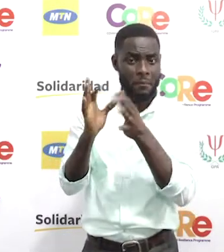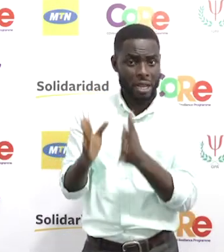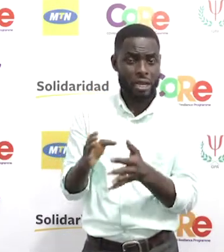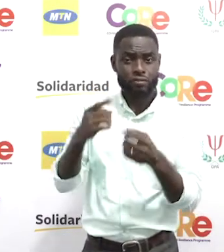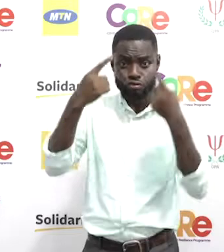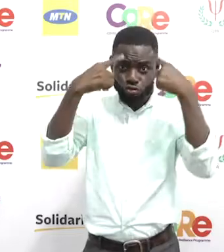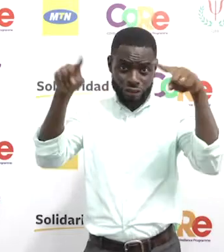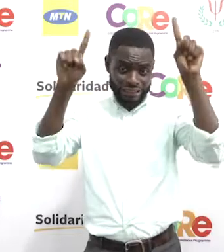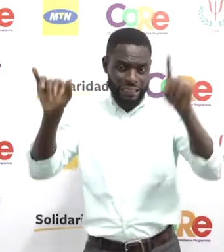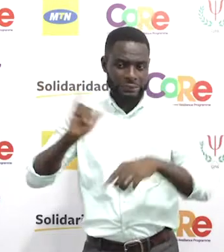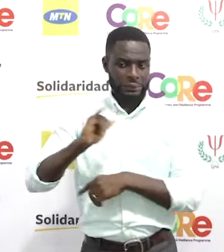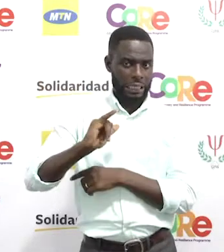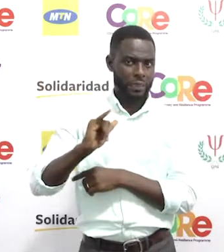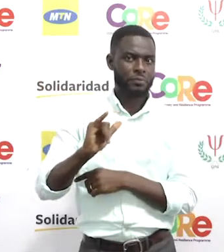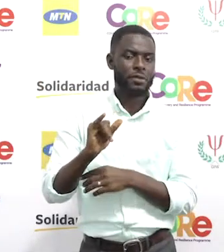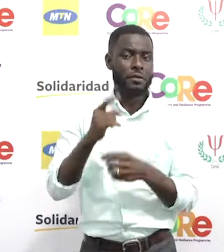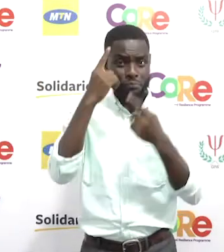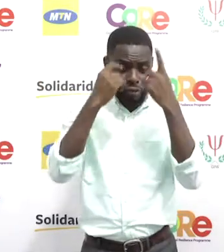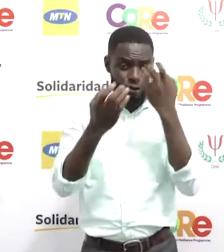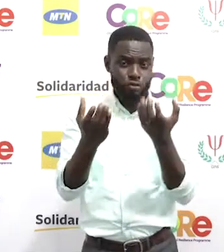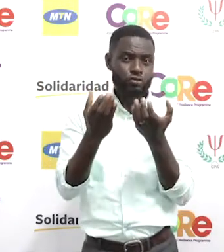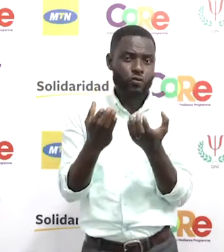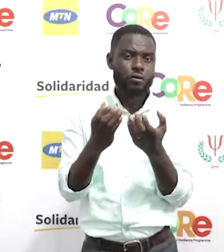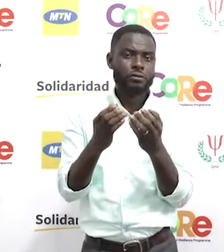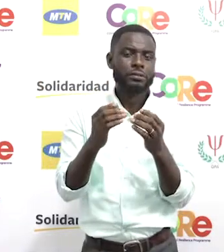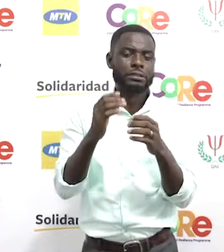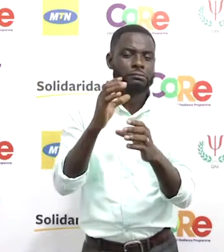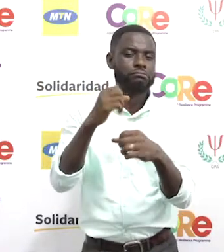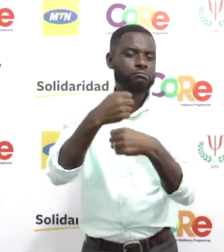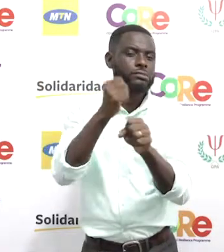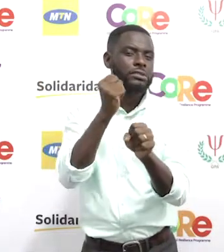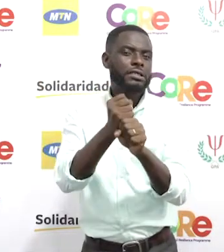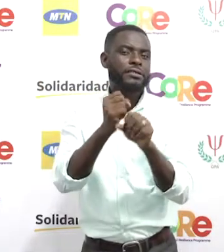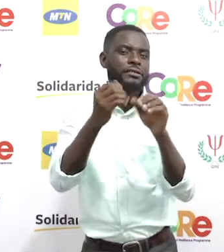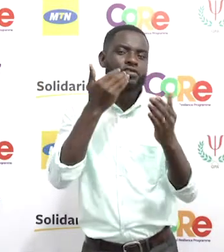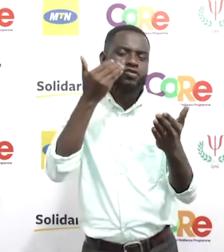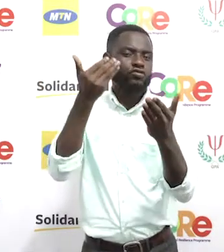hiye. Kena ning tamobo. E jake o